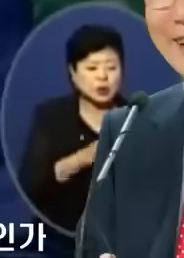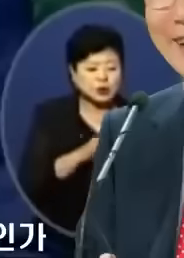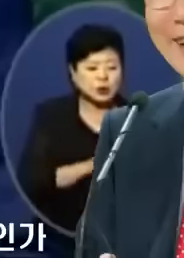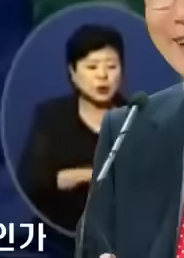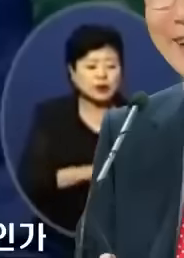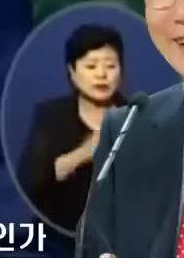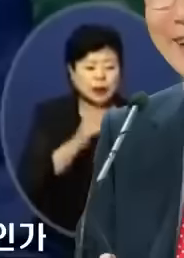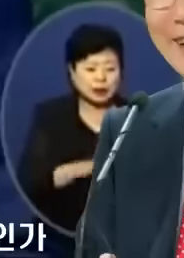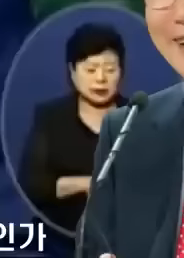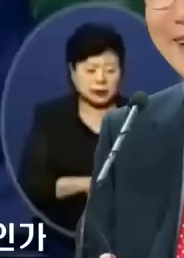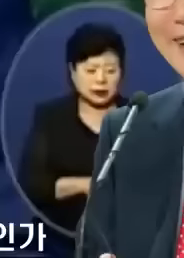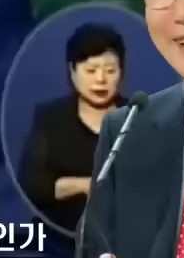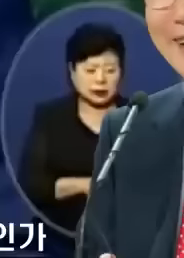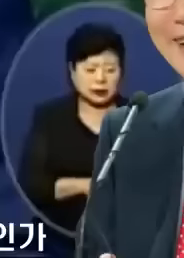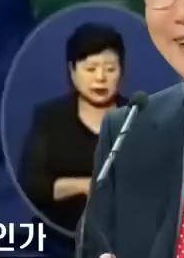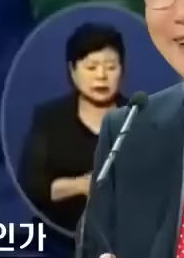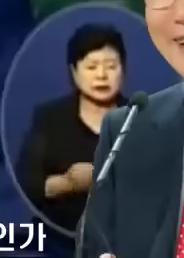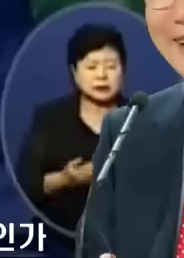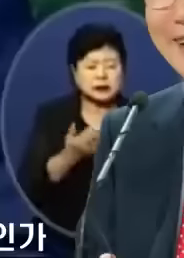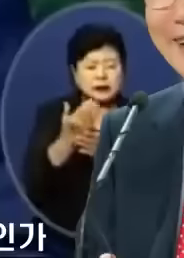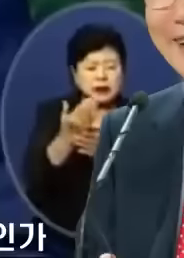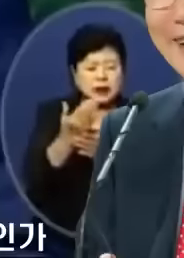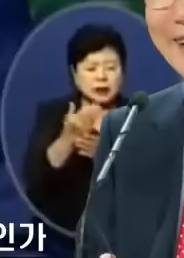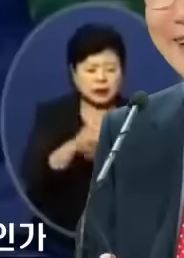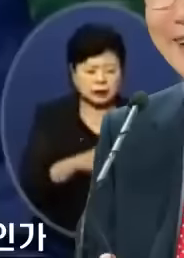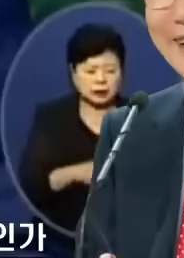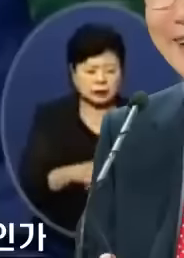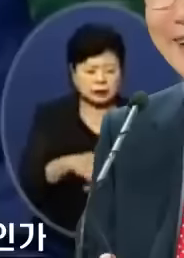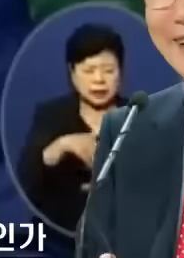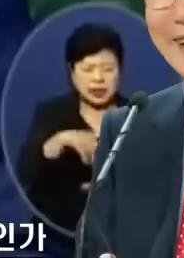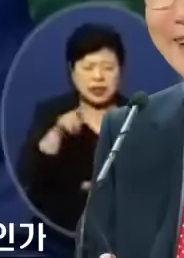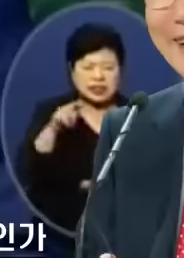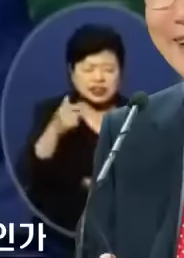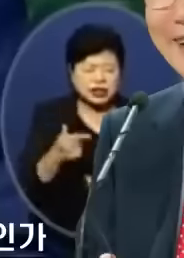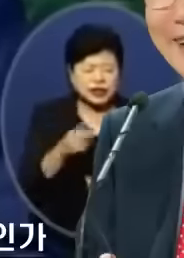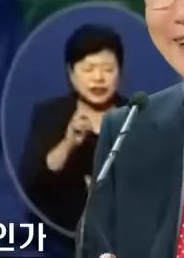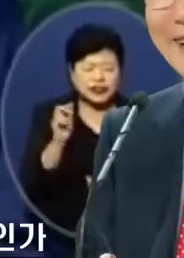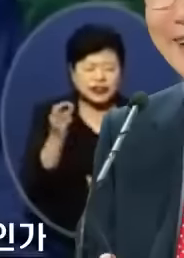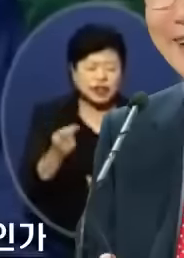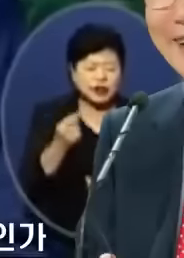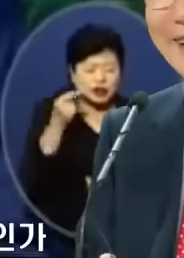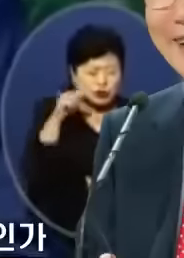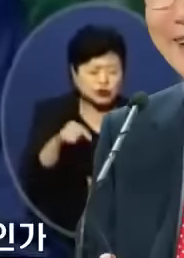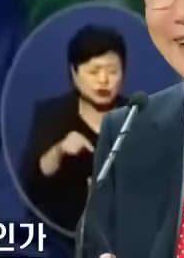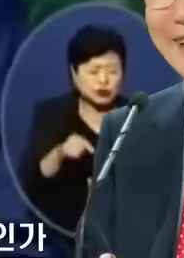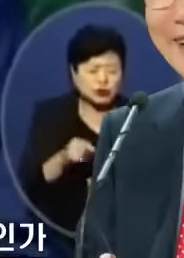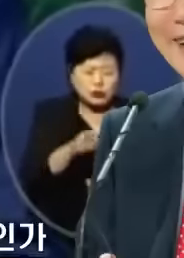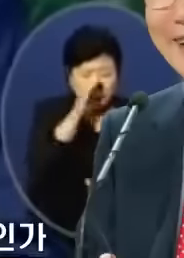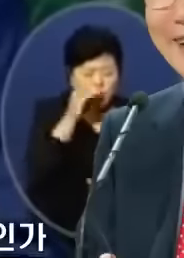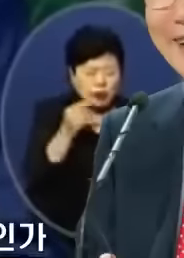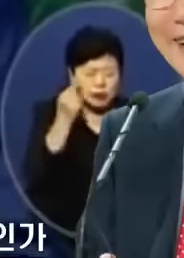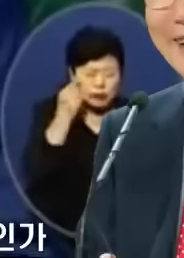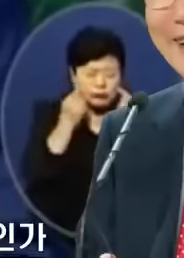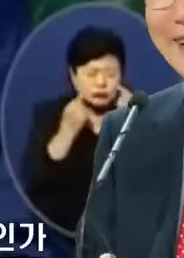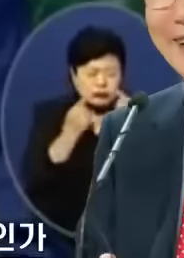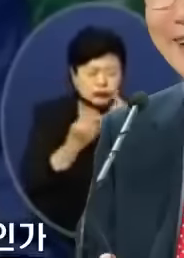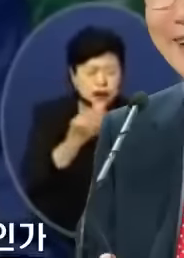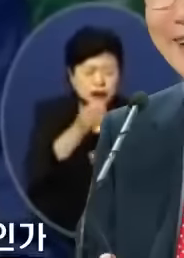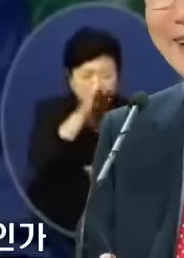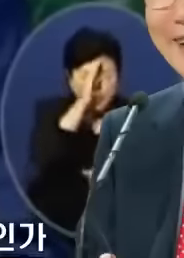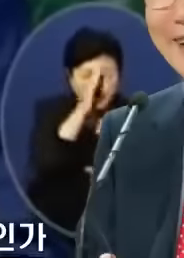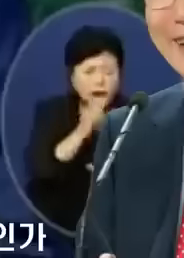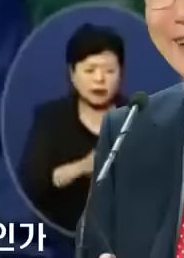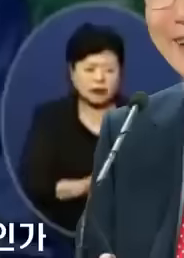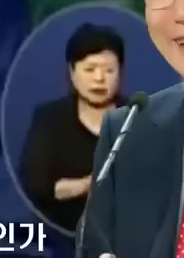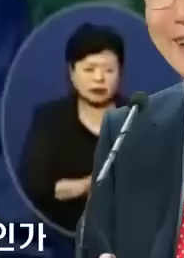했습니다. 손이 걸려서 지금 앓고 있다고. 얼마 있다가 소식이 오는